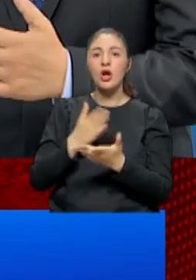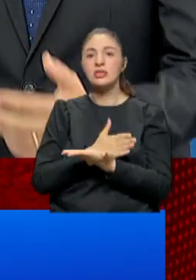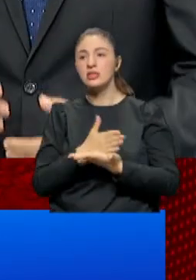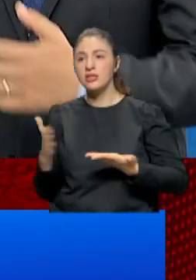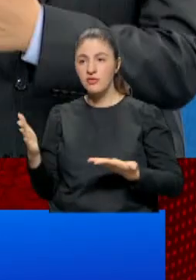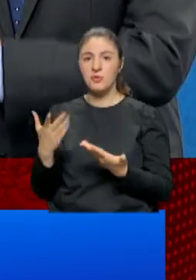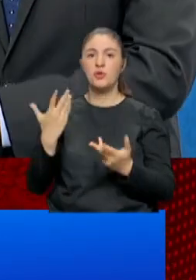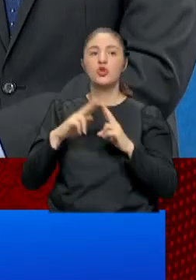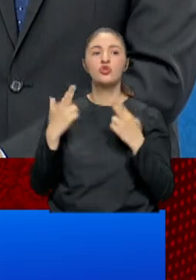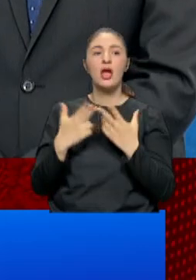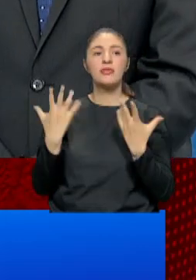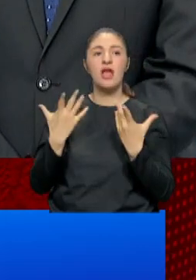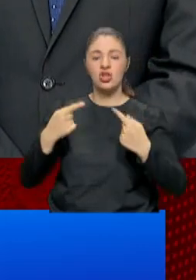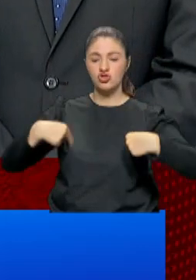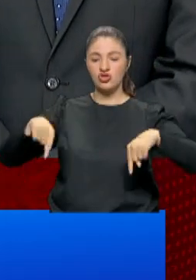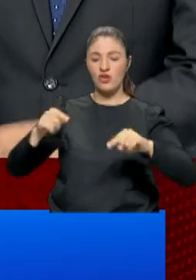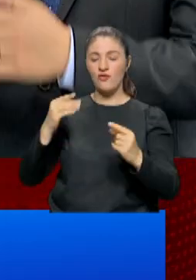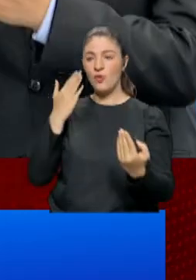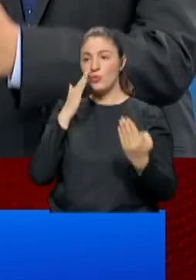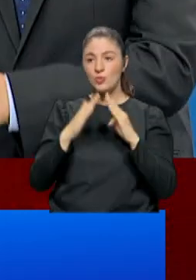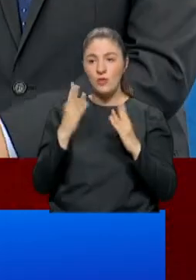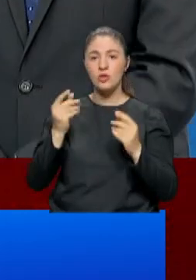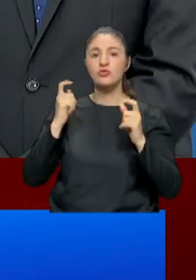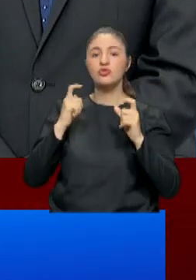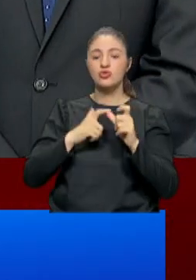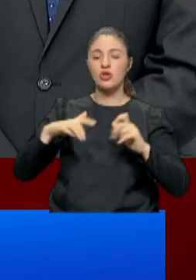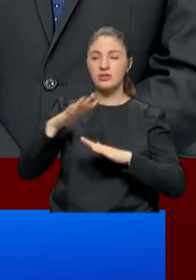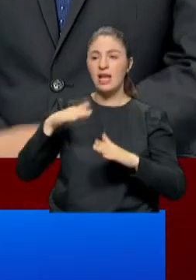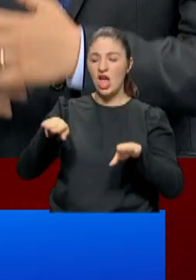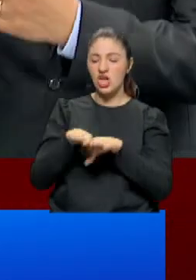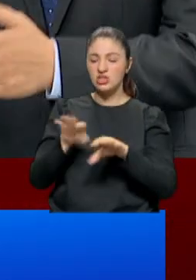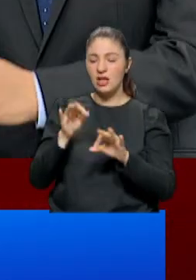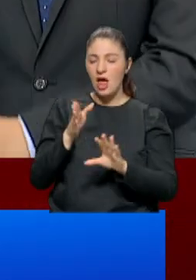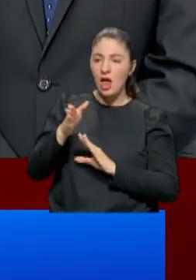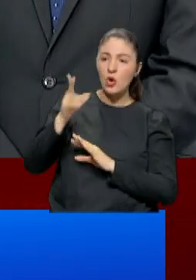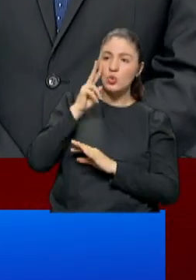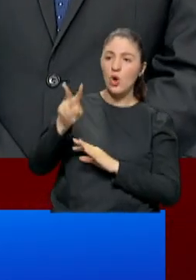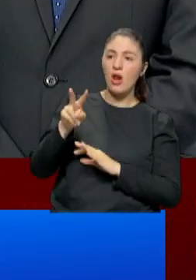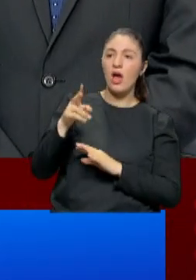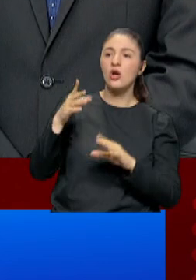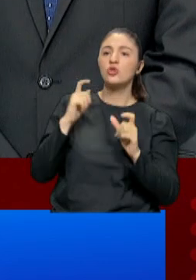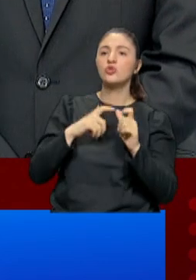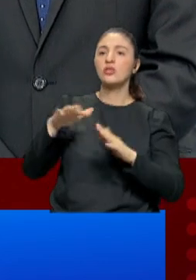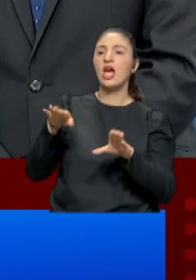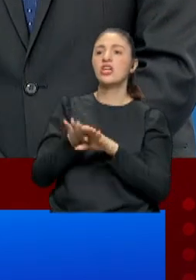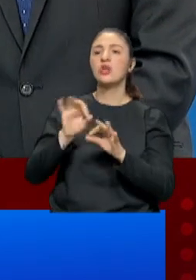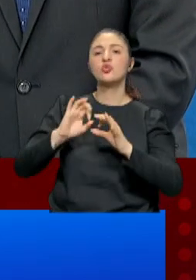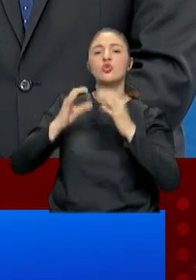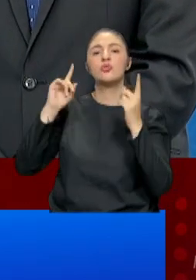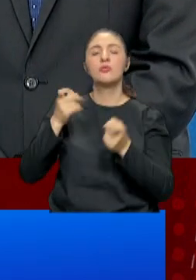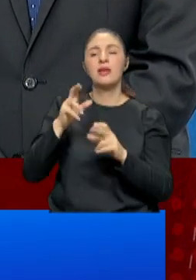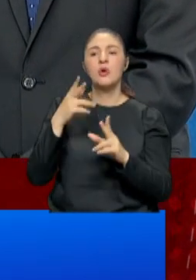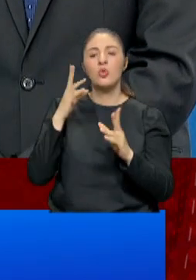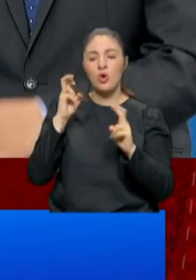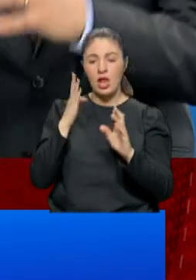sürdürülebilirlik dünyanın daha çevreci bir hale ve sosyal eşitsizliklere doğru sosyal eşitsizliklerle çözüm